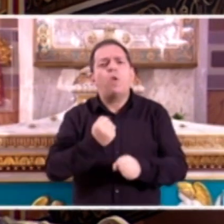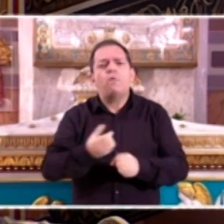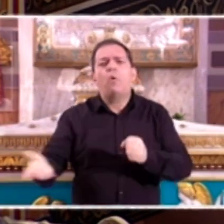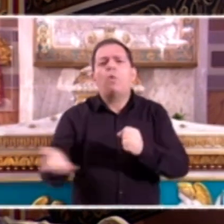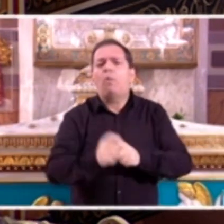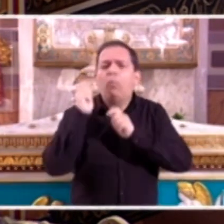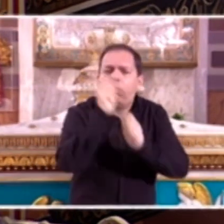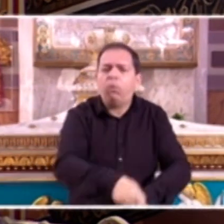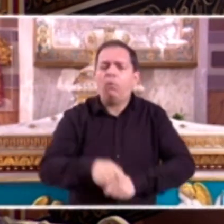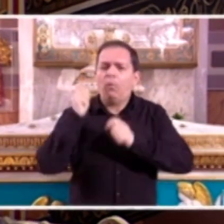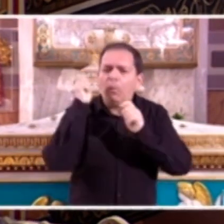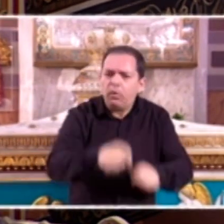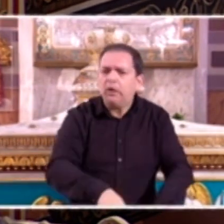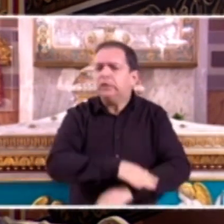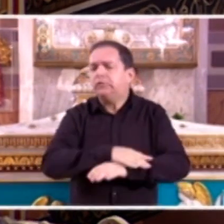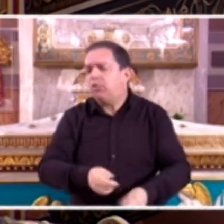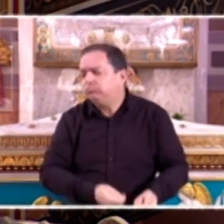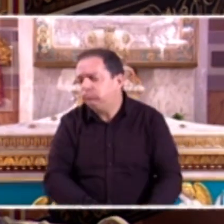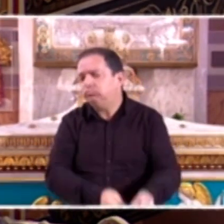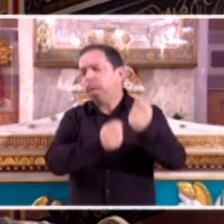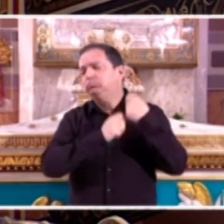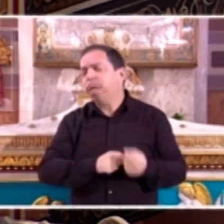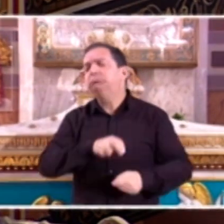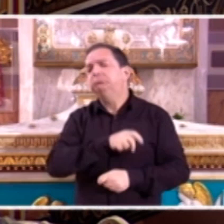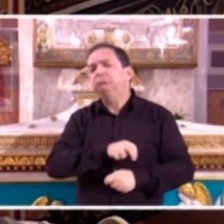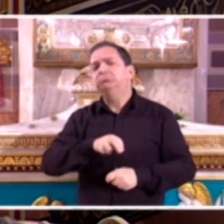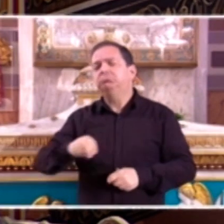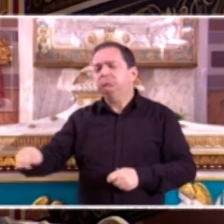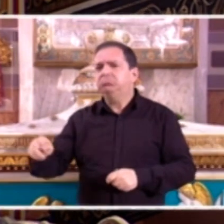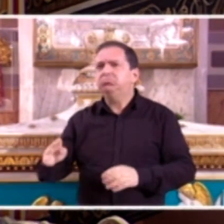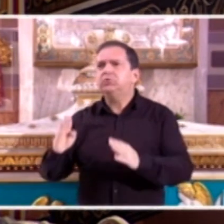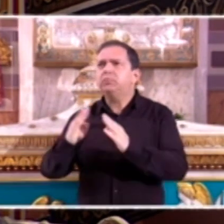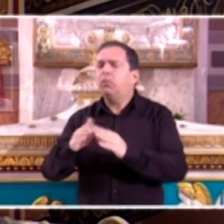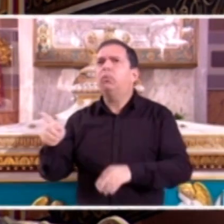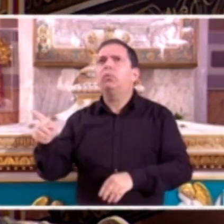Και ως ερχόμενος ήγγισε τη οικία,